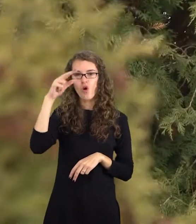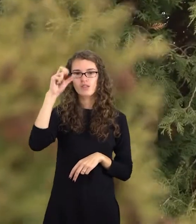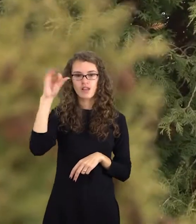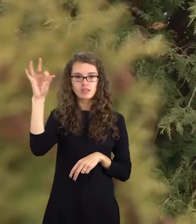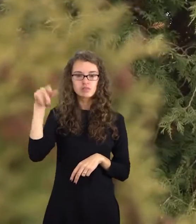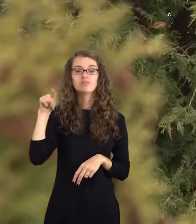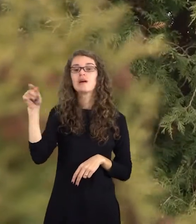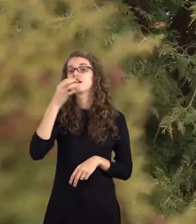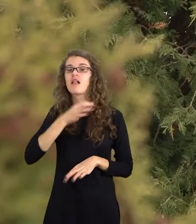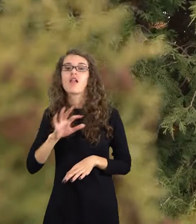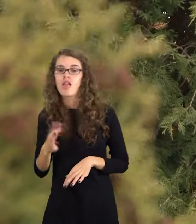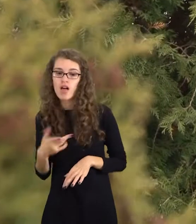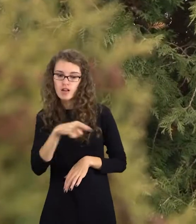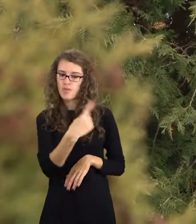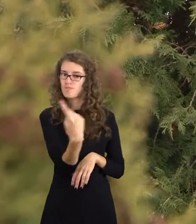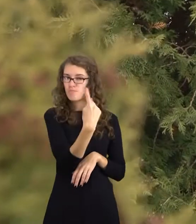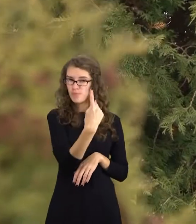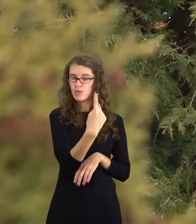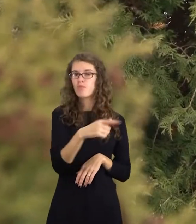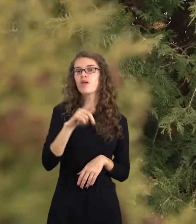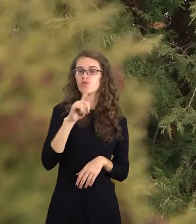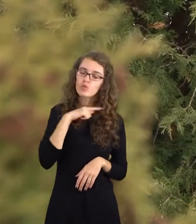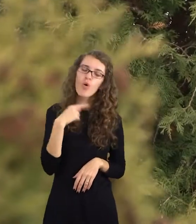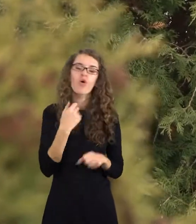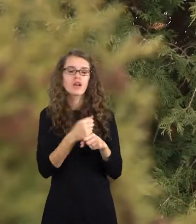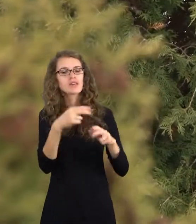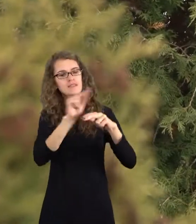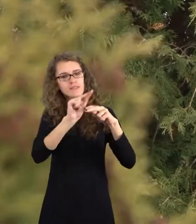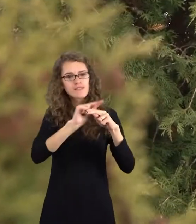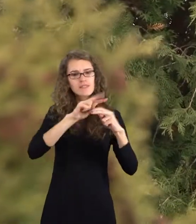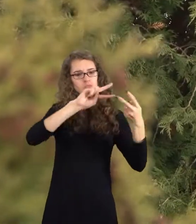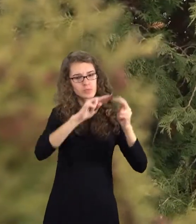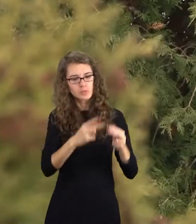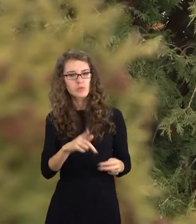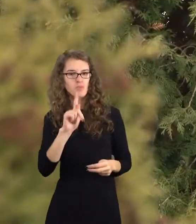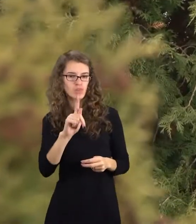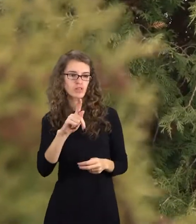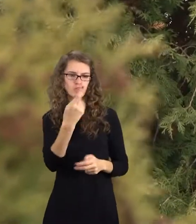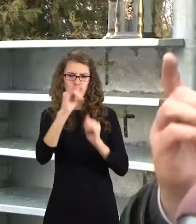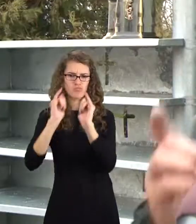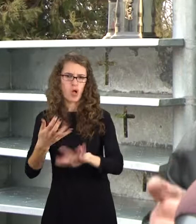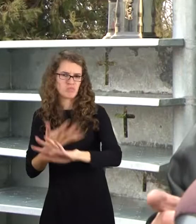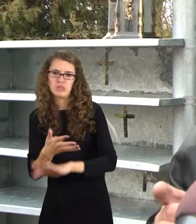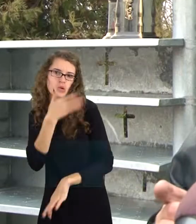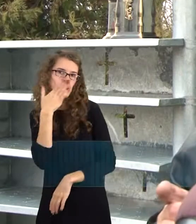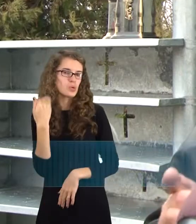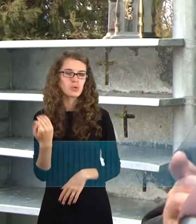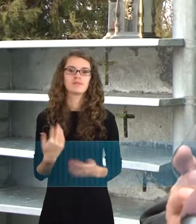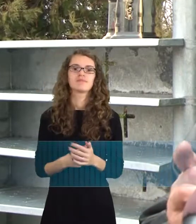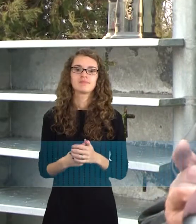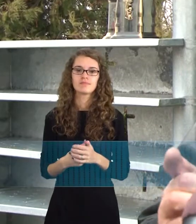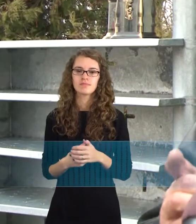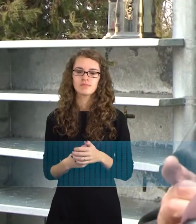teigimu, nors tai ir yra pirmas blynas ir dar daug ką reikės tobulinti ateityje, bet jis tikrai nėra prisvilęs. Procesas,